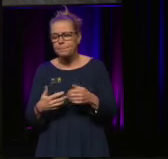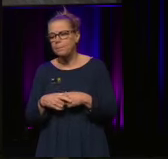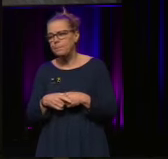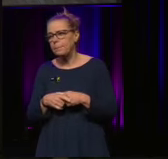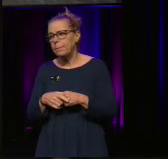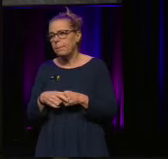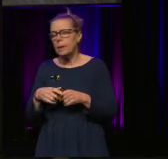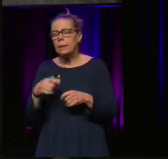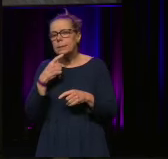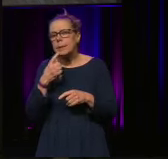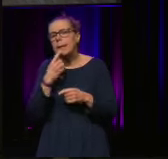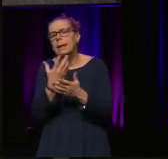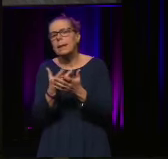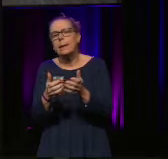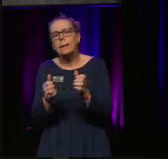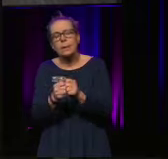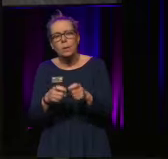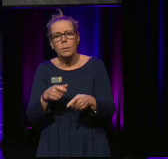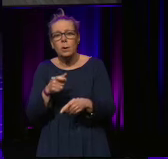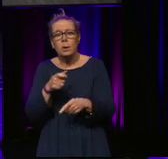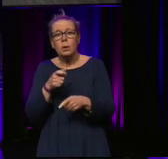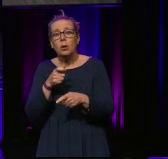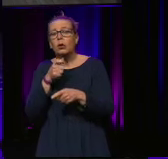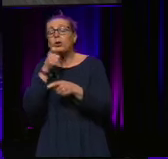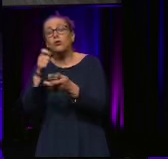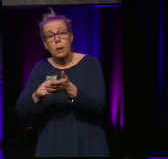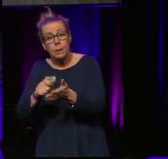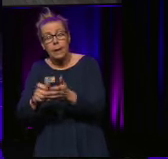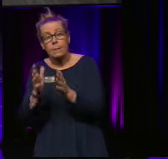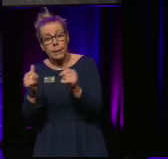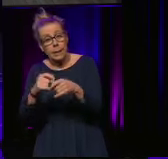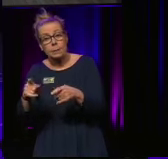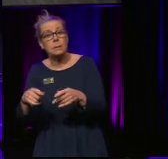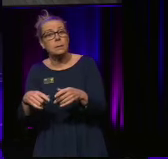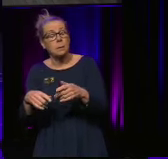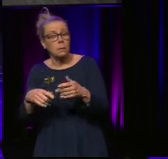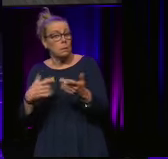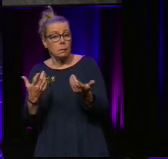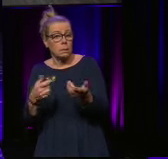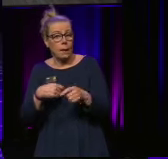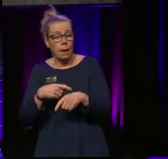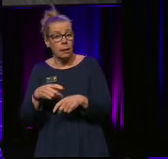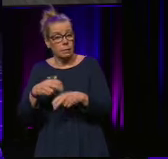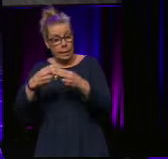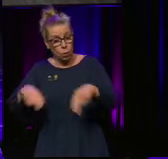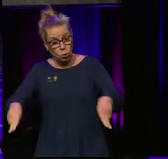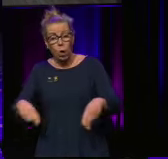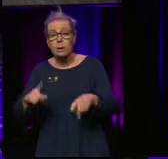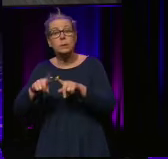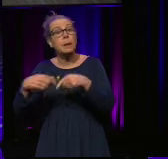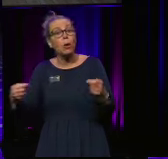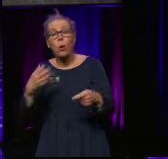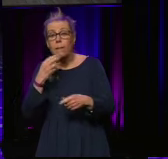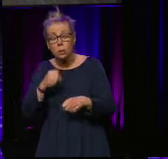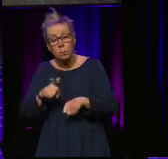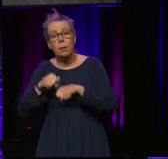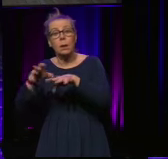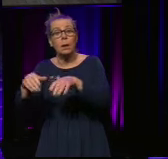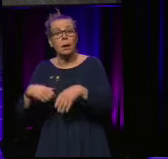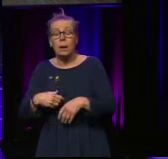Men det säger ingenting. Yttrandefrihetsgrundlagen är helt neutral vad gäller vem som är avsändare. Det här gör man alltså ingen skillnad på public service